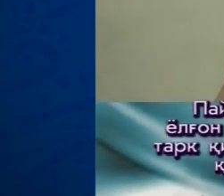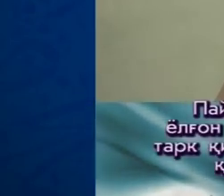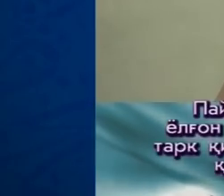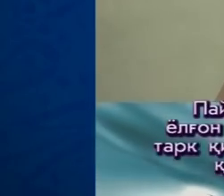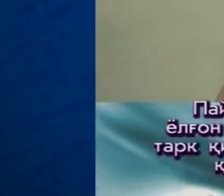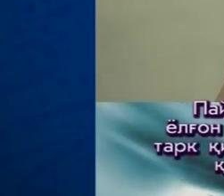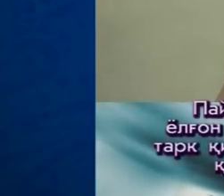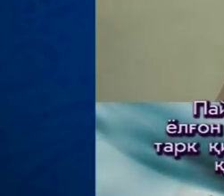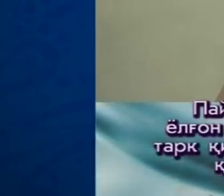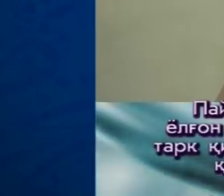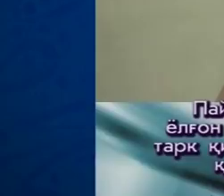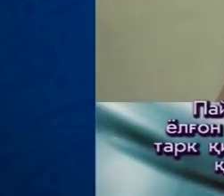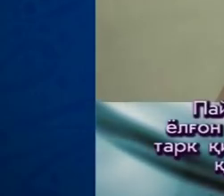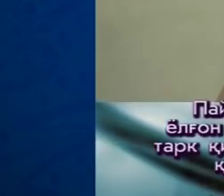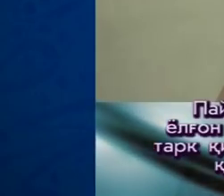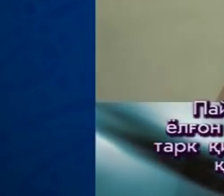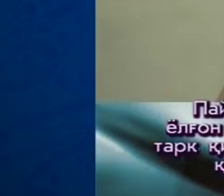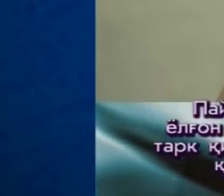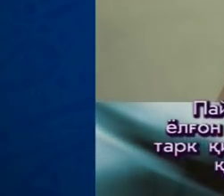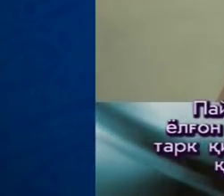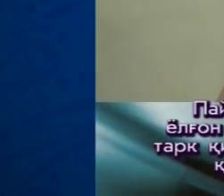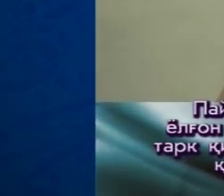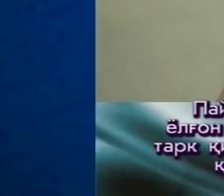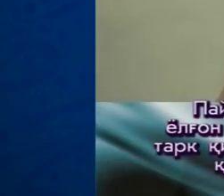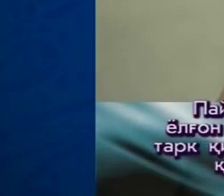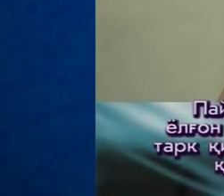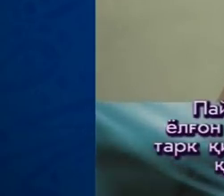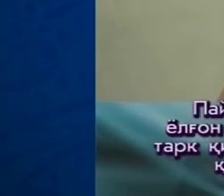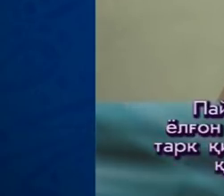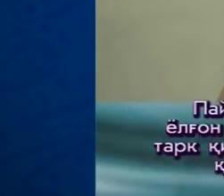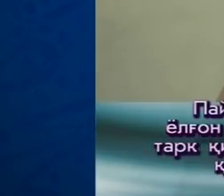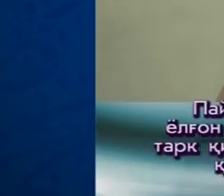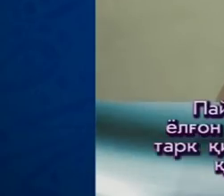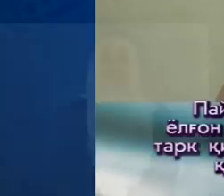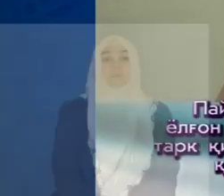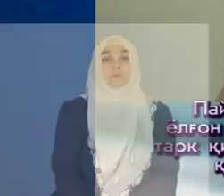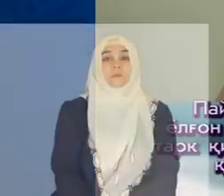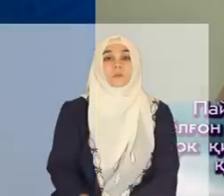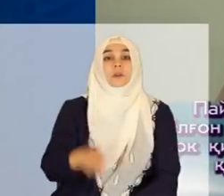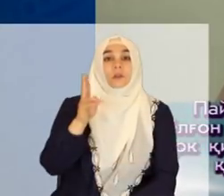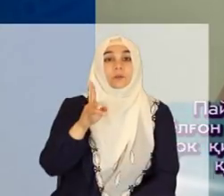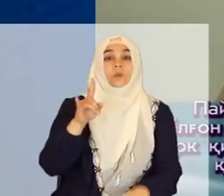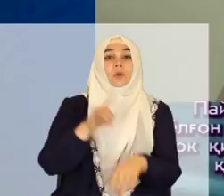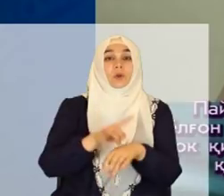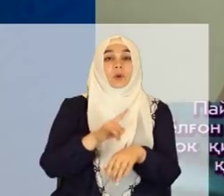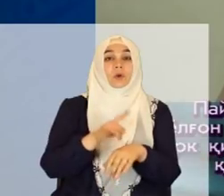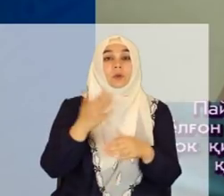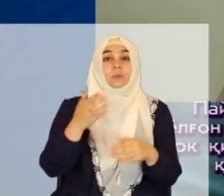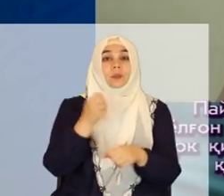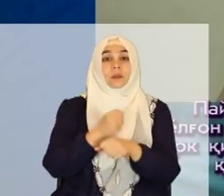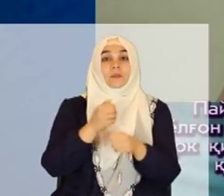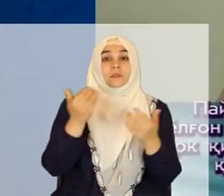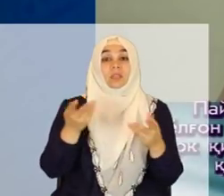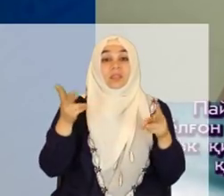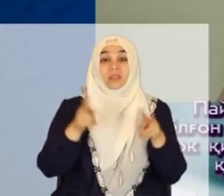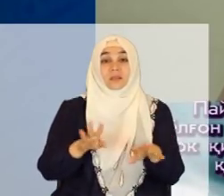fa laysa lahu hajatun an yad'a ta'amahu wa sharabahu." Kim yolg'on gapirishni va unga amal